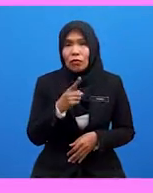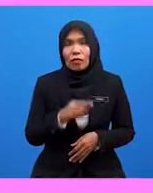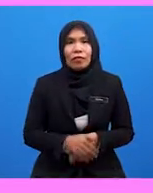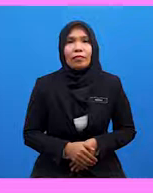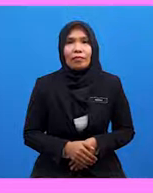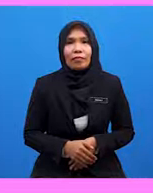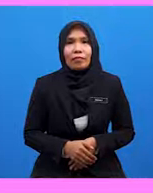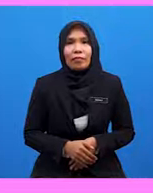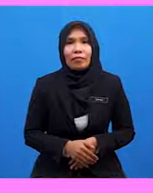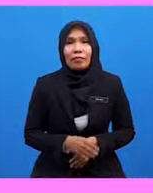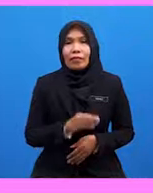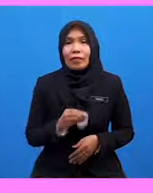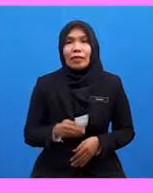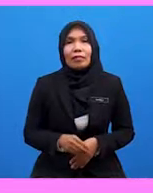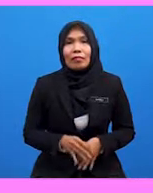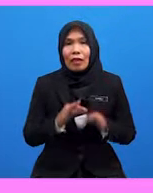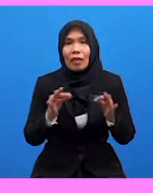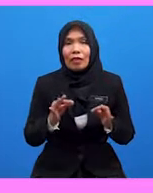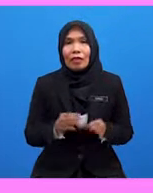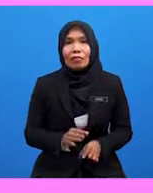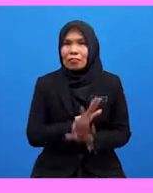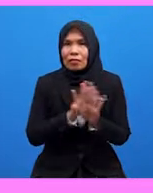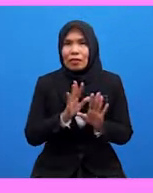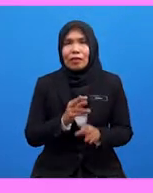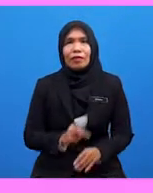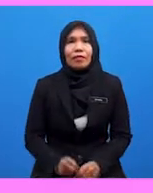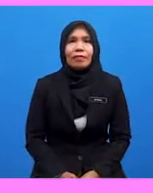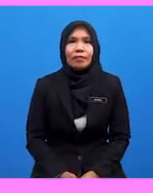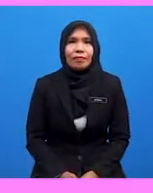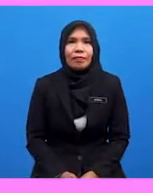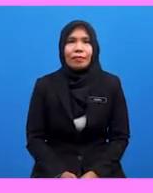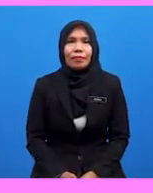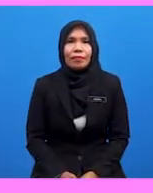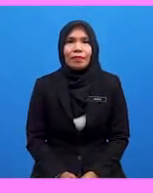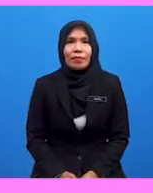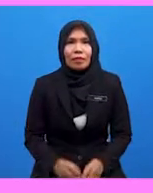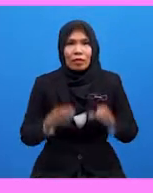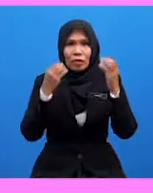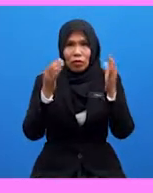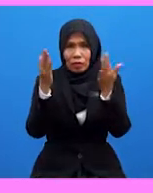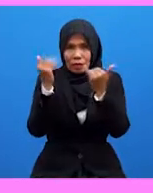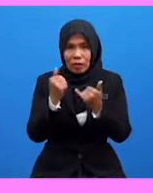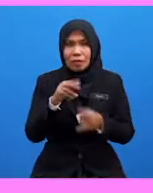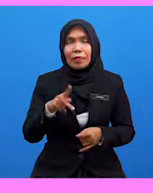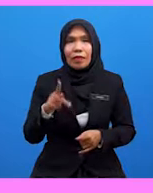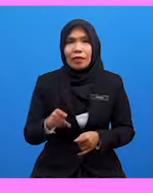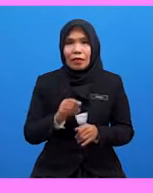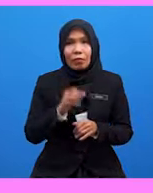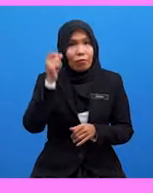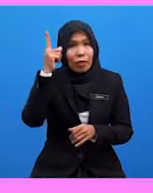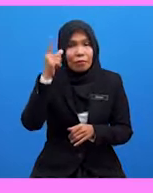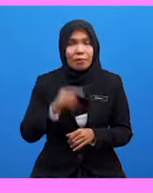larangan ditandai oleh kata usah. Cikgu harap pelajar jelas dengan penerangan yang diberi.